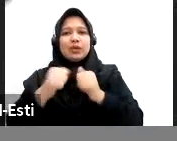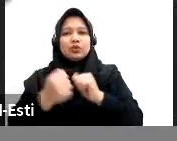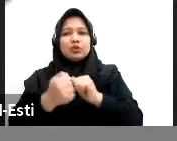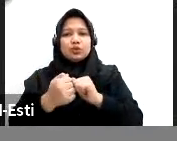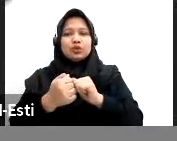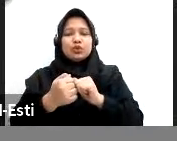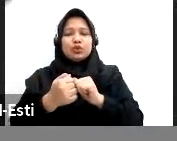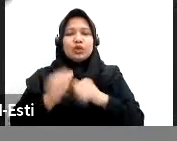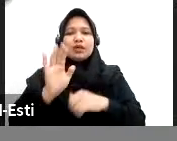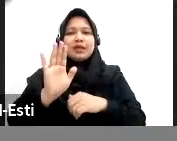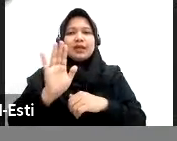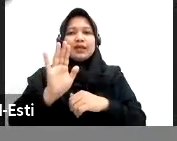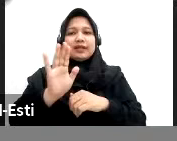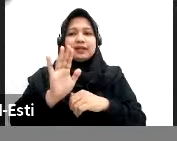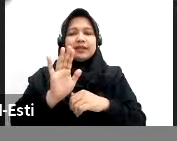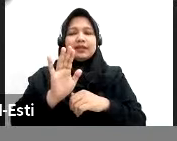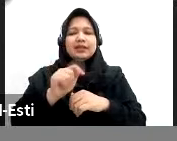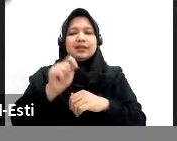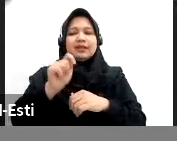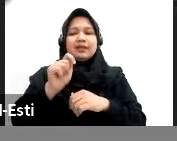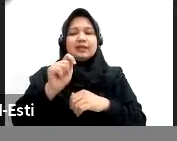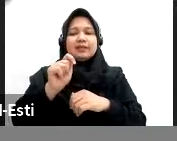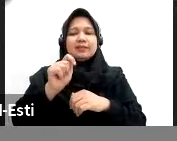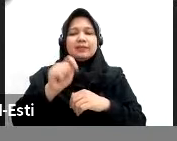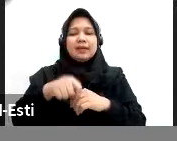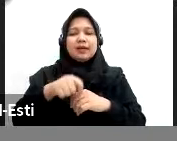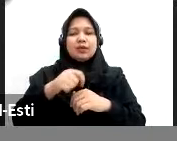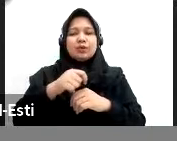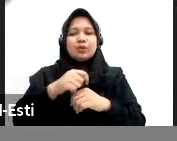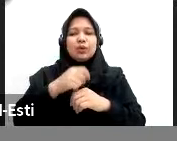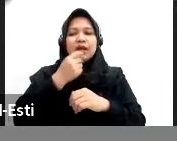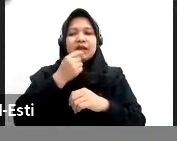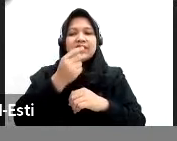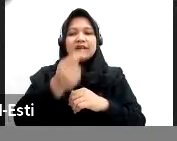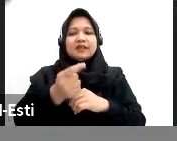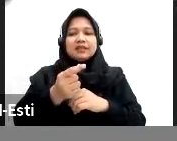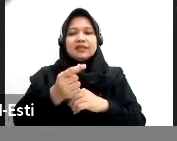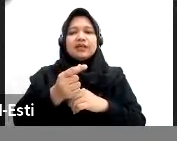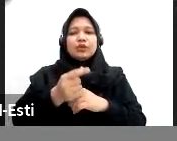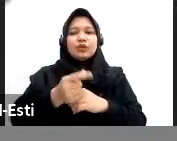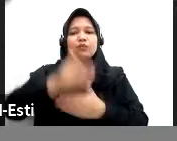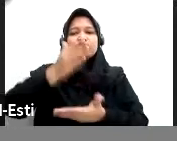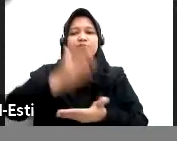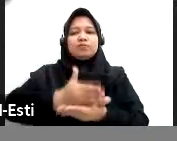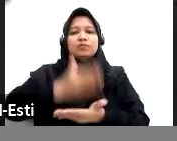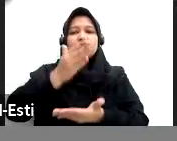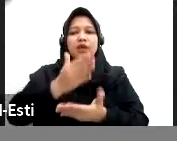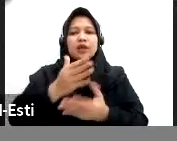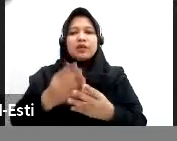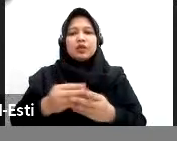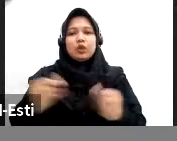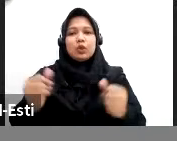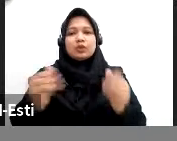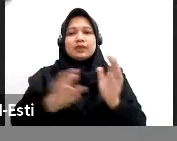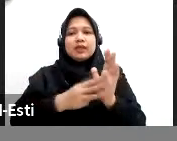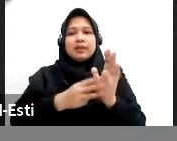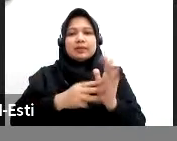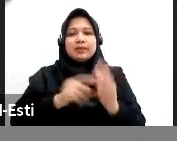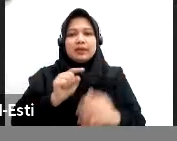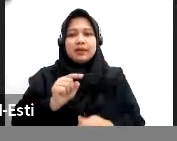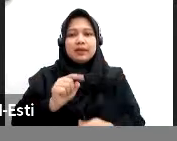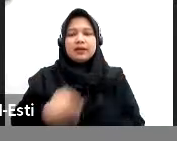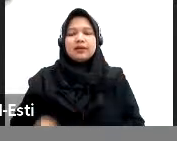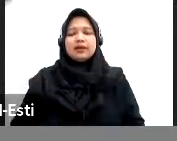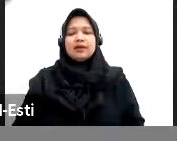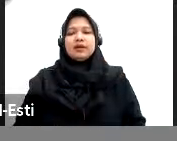kemudian menjadi referensi bagi pemutus penyelesaian sengketa Nah kalau